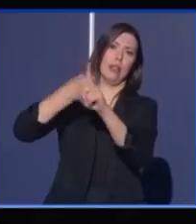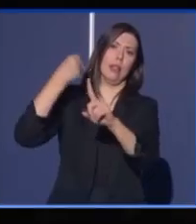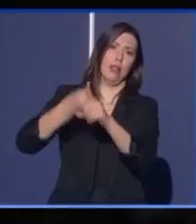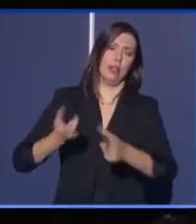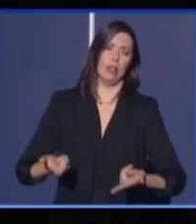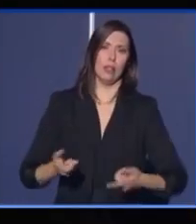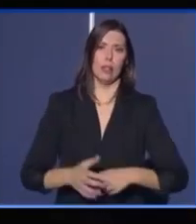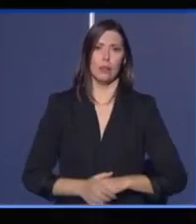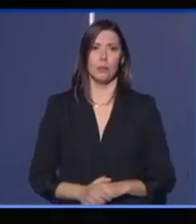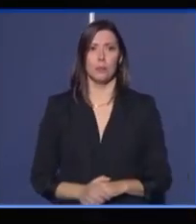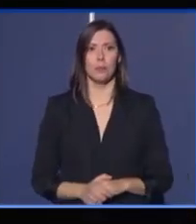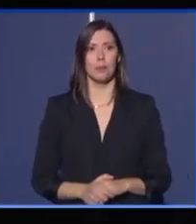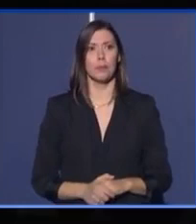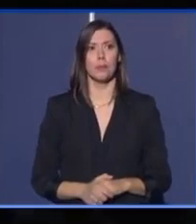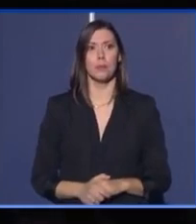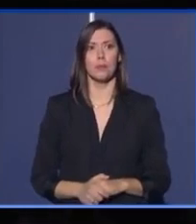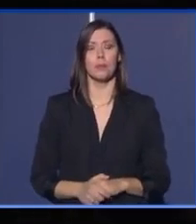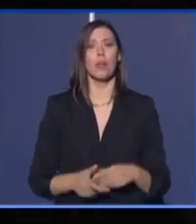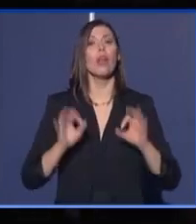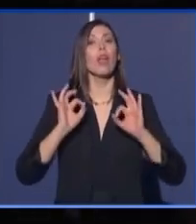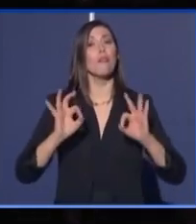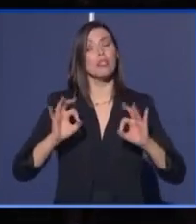Και βεβαίως, εκείνοι οι οποίοι